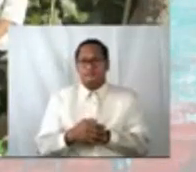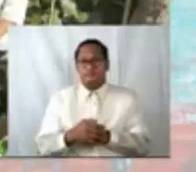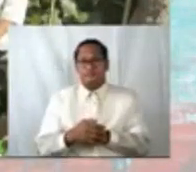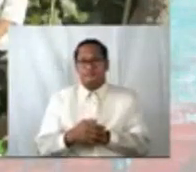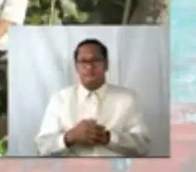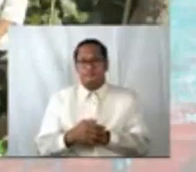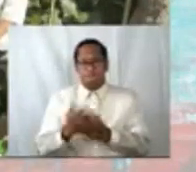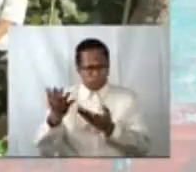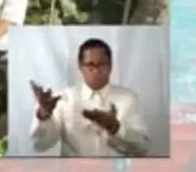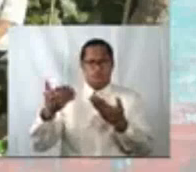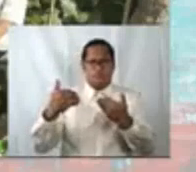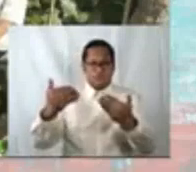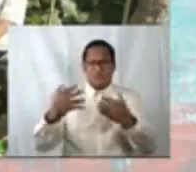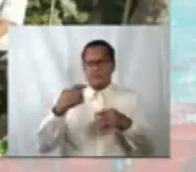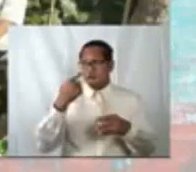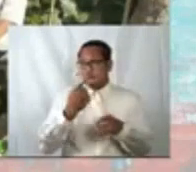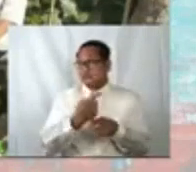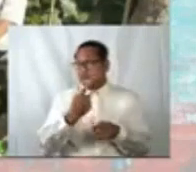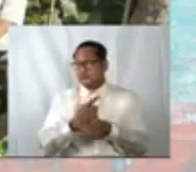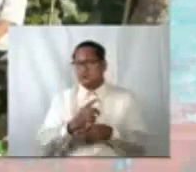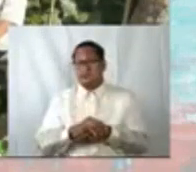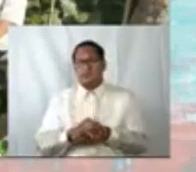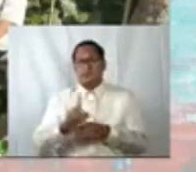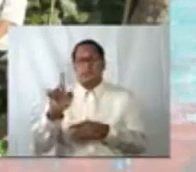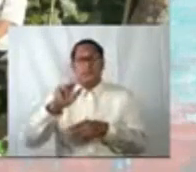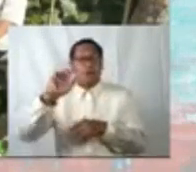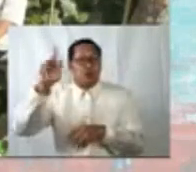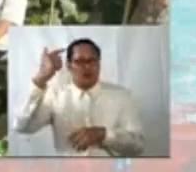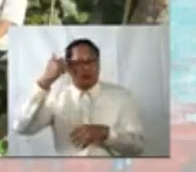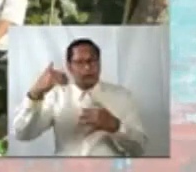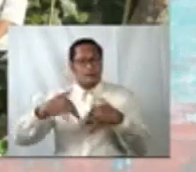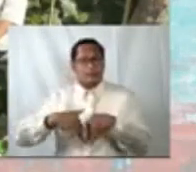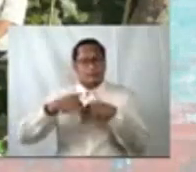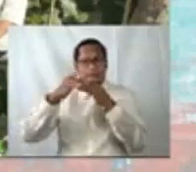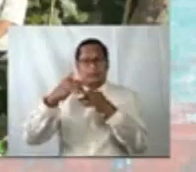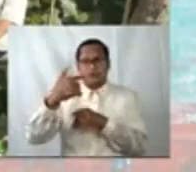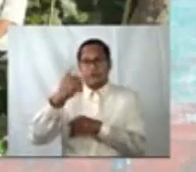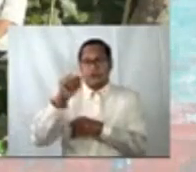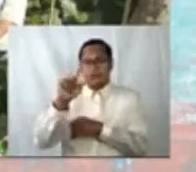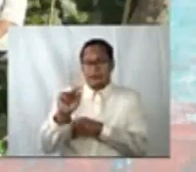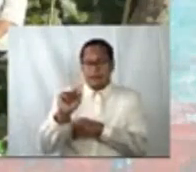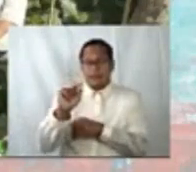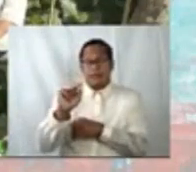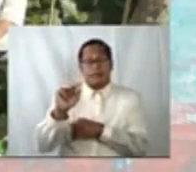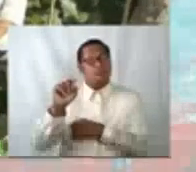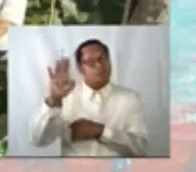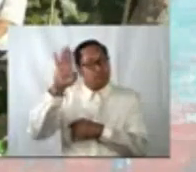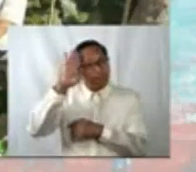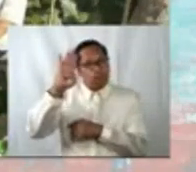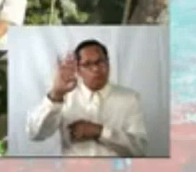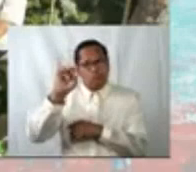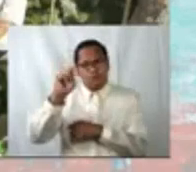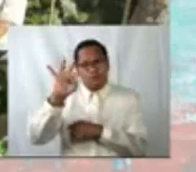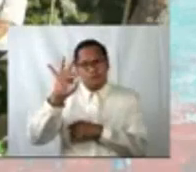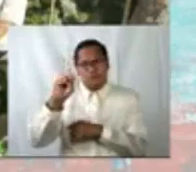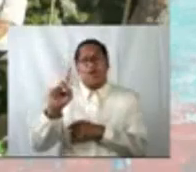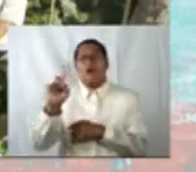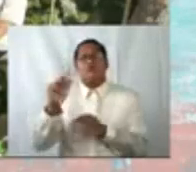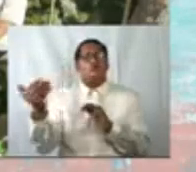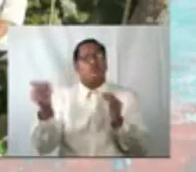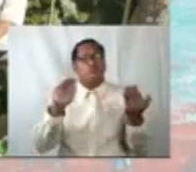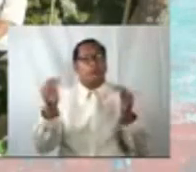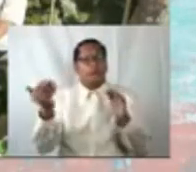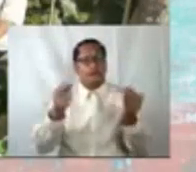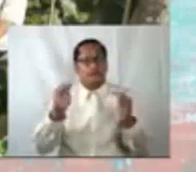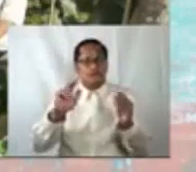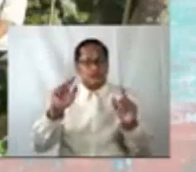go ahead. Ano po yung pamahalaang itinayo ni Gat Andres Bonifacio at ano yung kaibahan nito sa